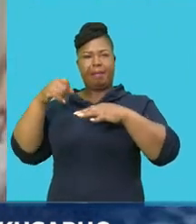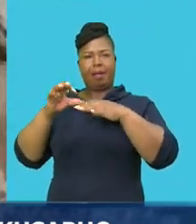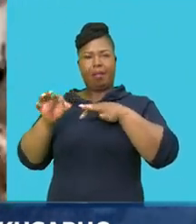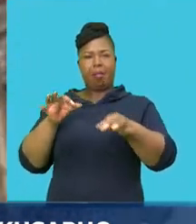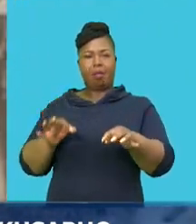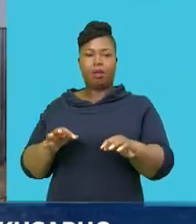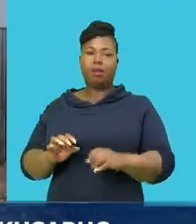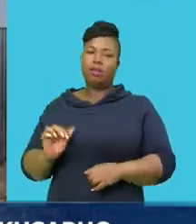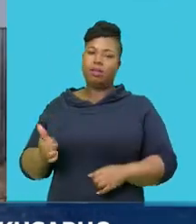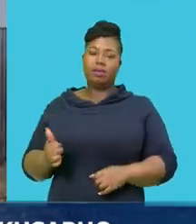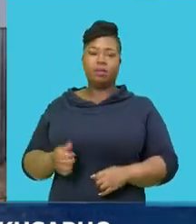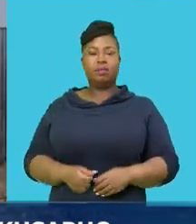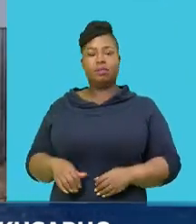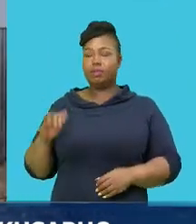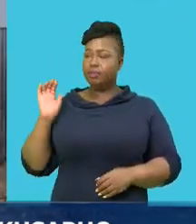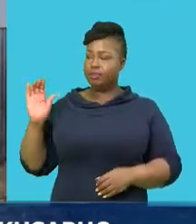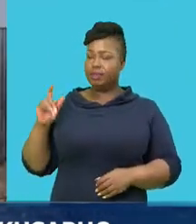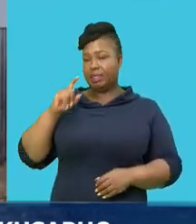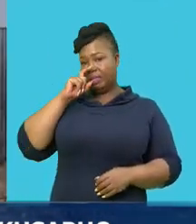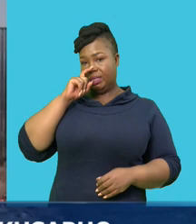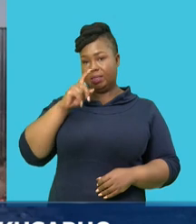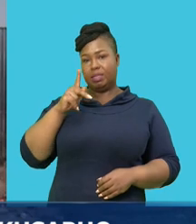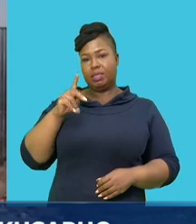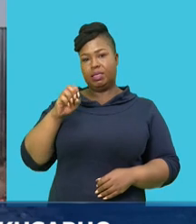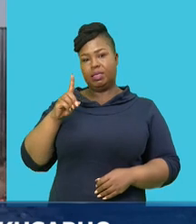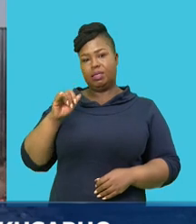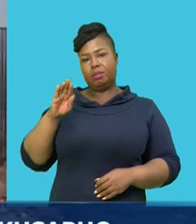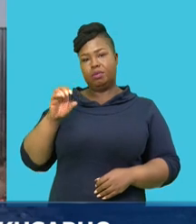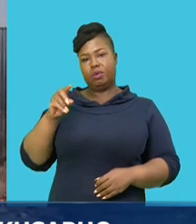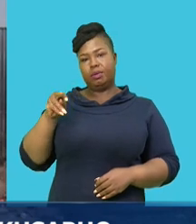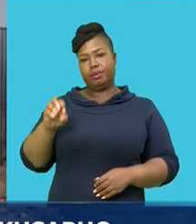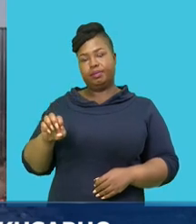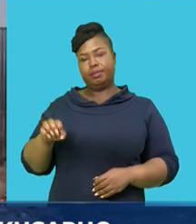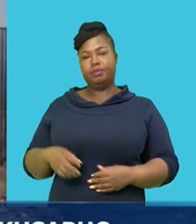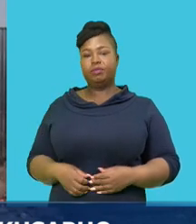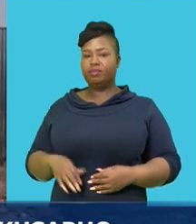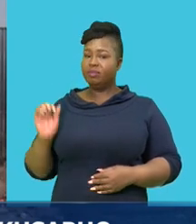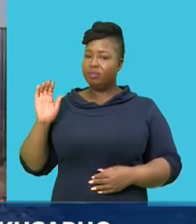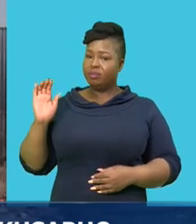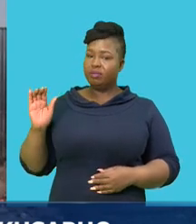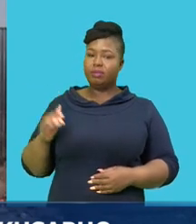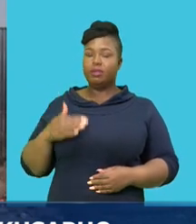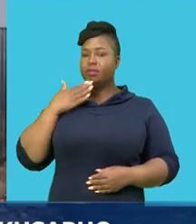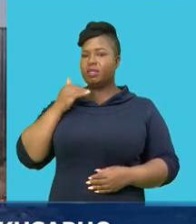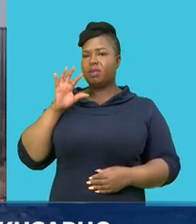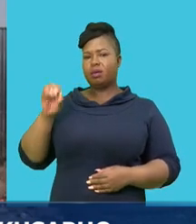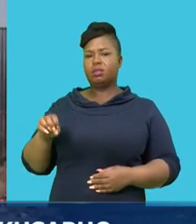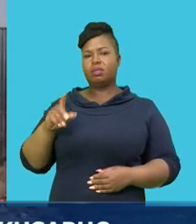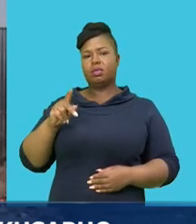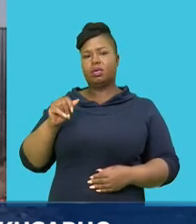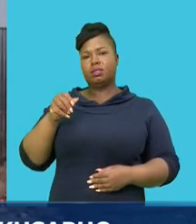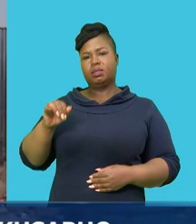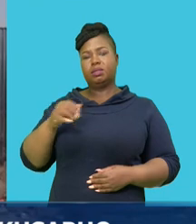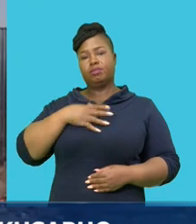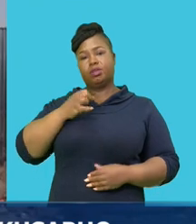Then ngalandwa sisikiliboni, ngathi kiliboni ngicela ungibuzele kubobhuti laba